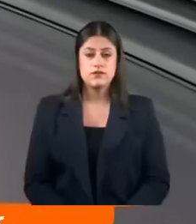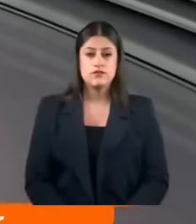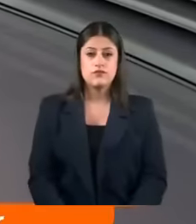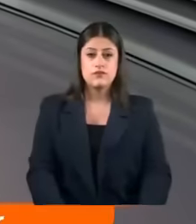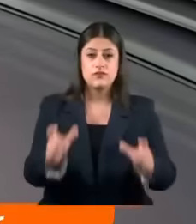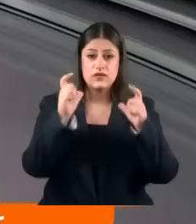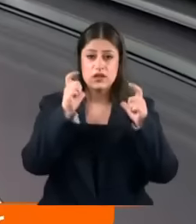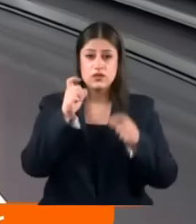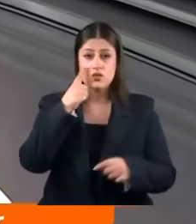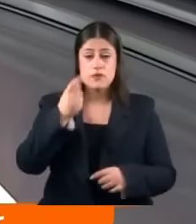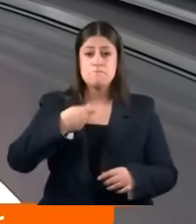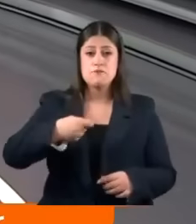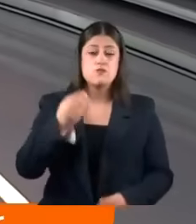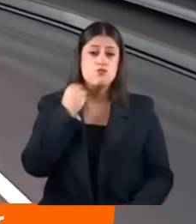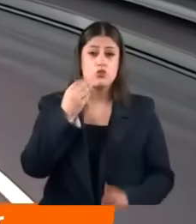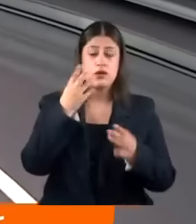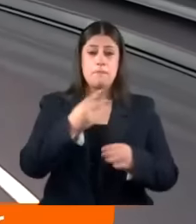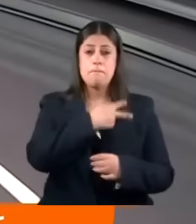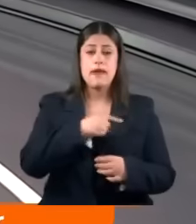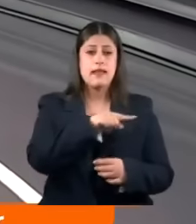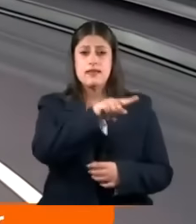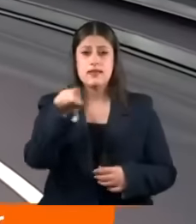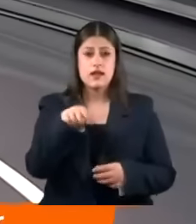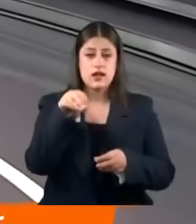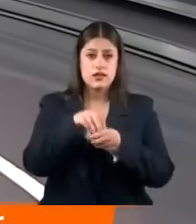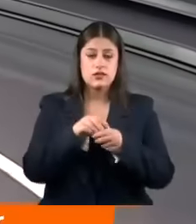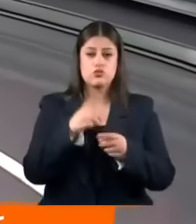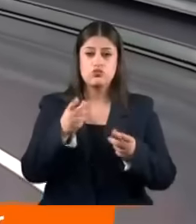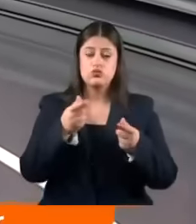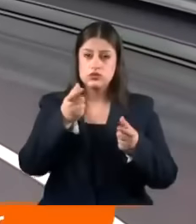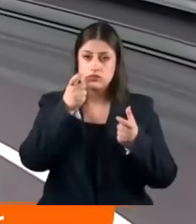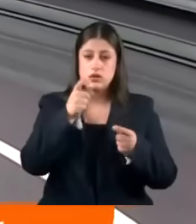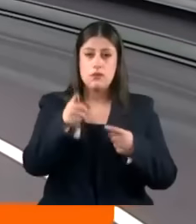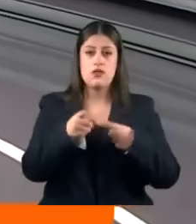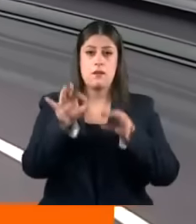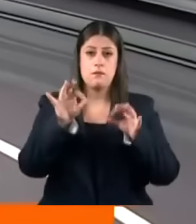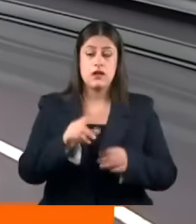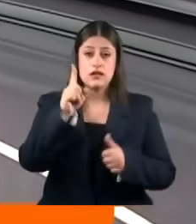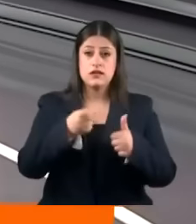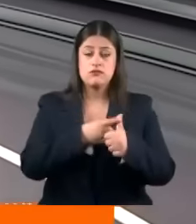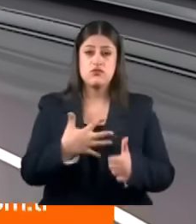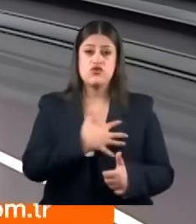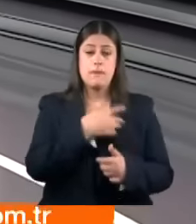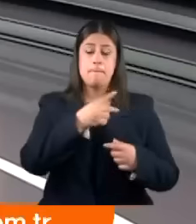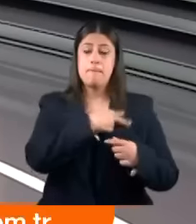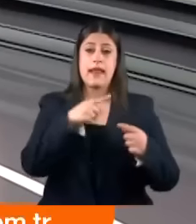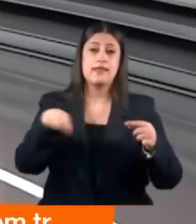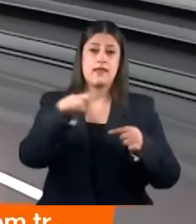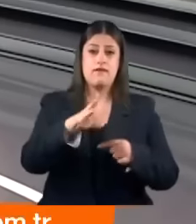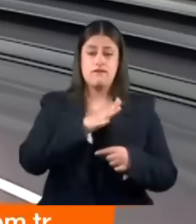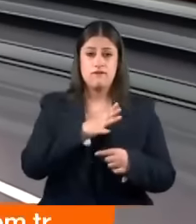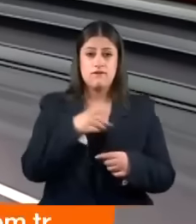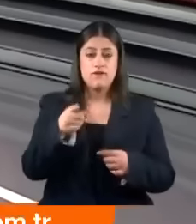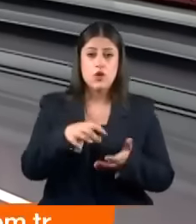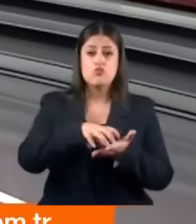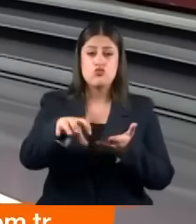Sosyal Güvenlik Kurumu'na prim borcu olan belediyelerle ilgili sıkı bir takip başlatıldı. İlk sırada CHP'li belediyeler var. Bütçeden aktarılan